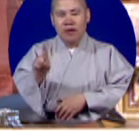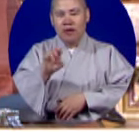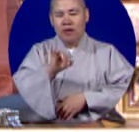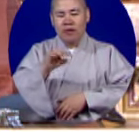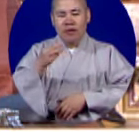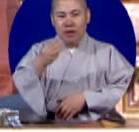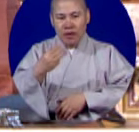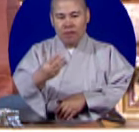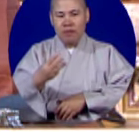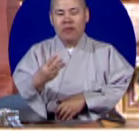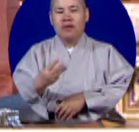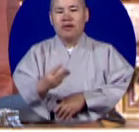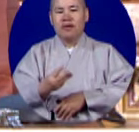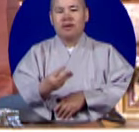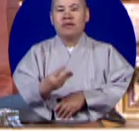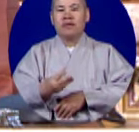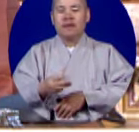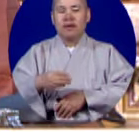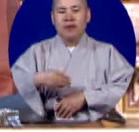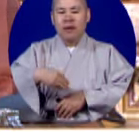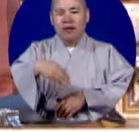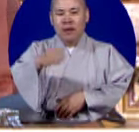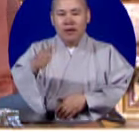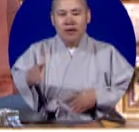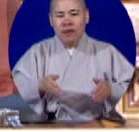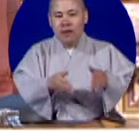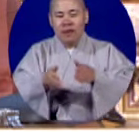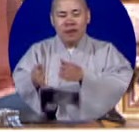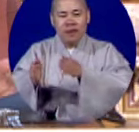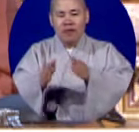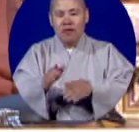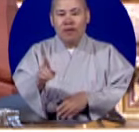그럼 가는 길이 얼마가 있는가?